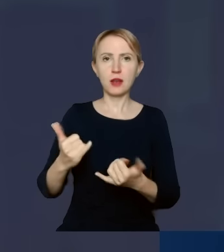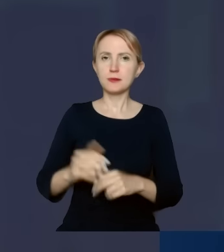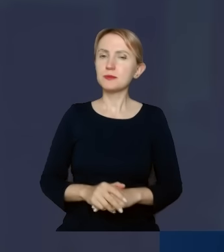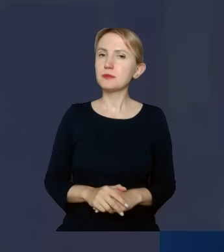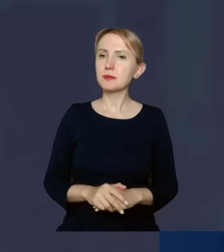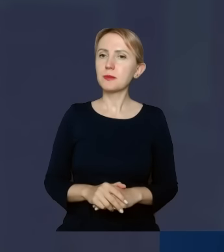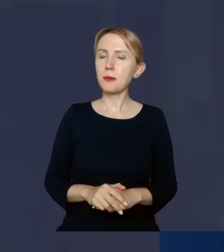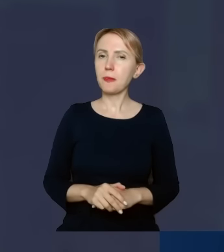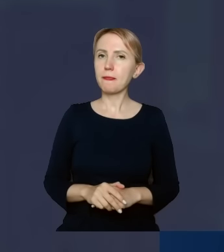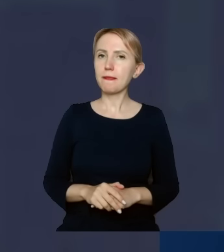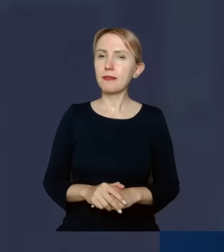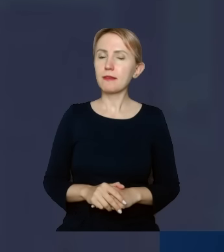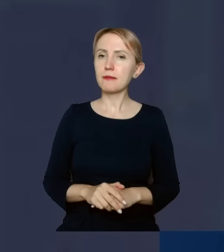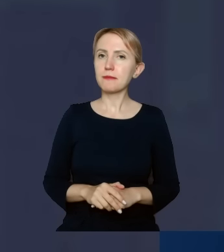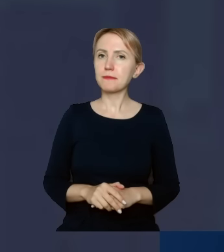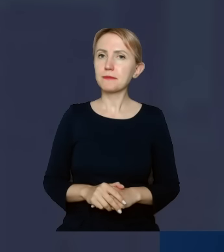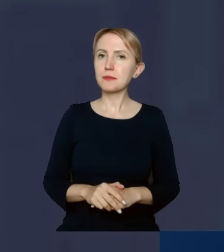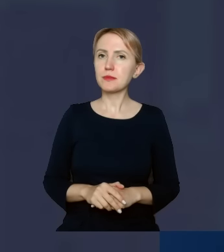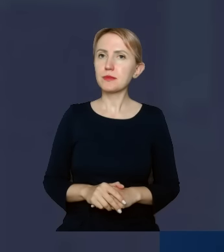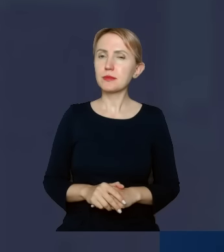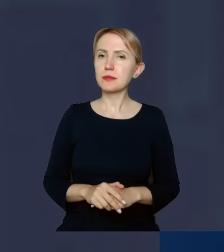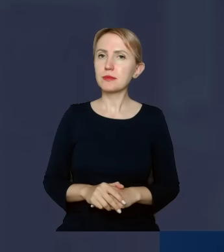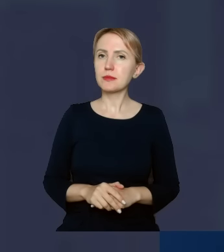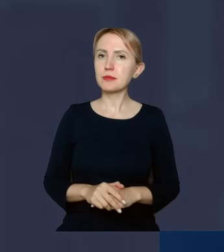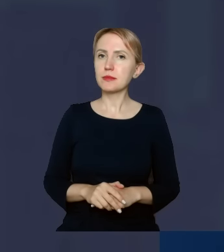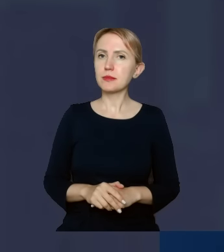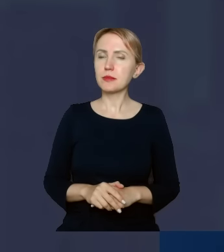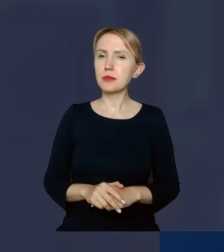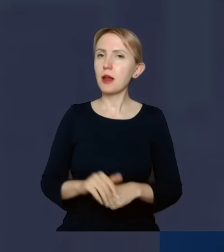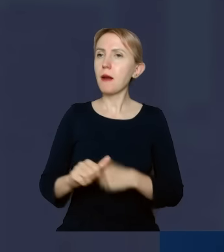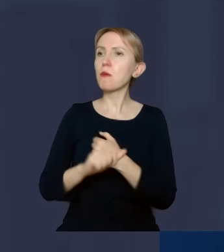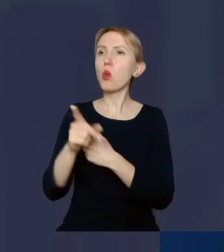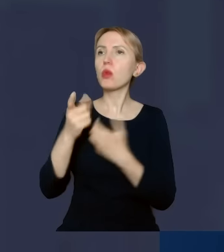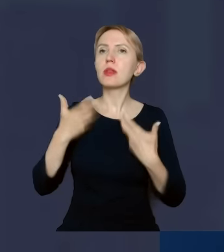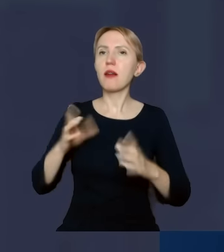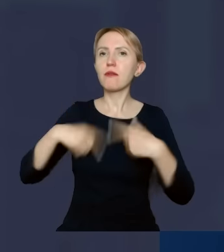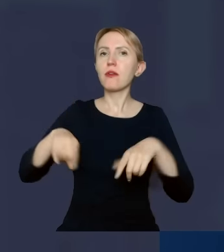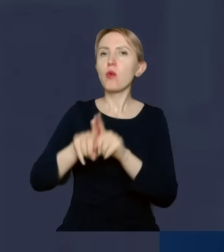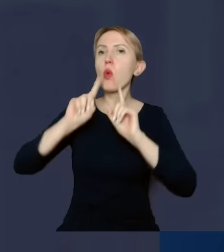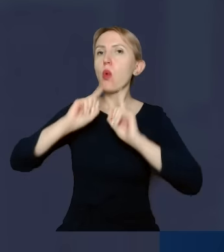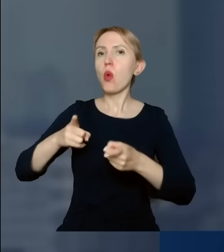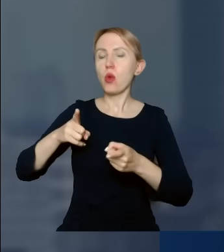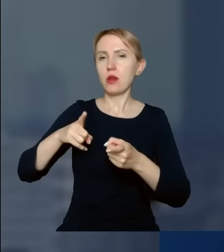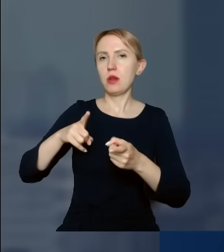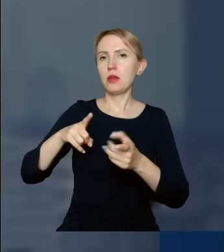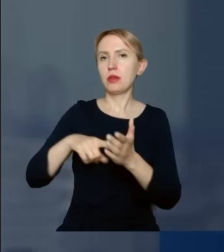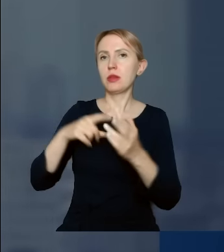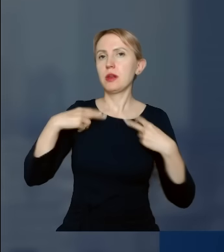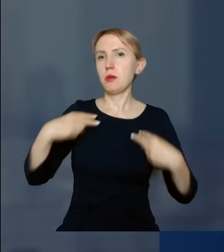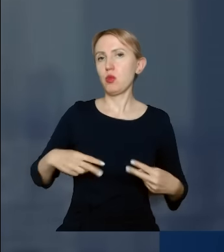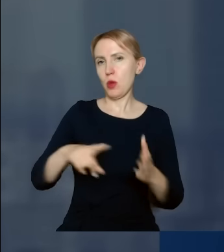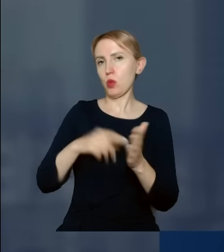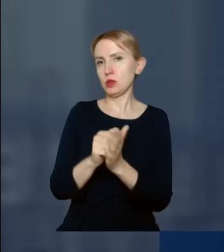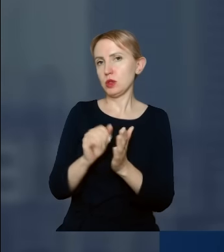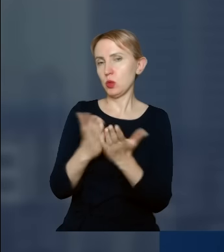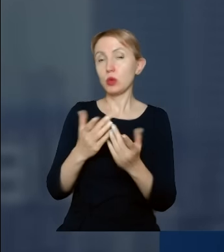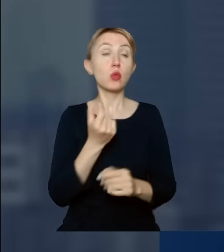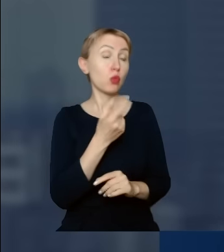on nie zamierza w ogóle właśnie wykonywać orzeczeń Trybunału Konstytucyjnego. Zatrzymajmy się na chwilkę przy tej sprawie,